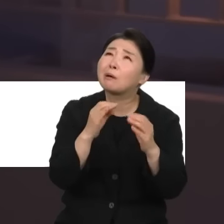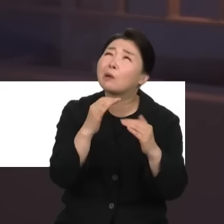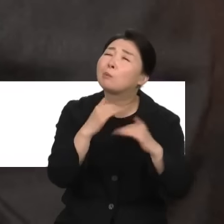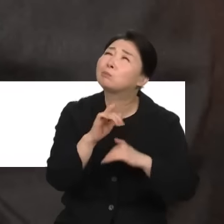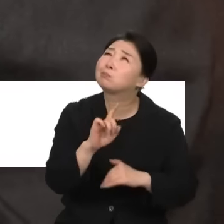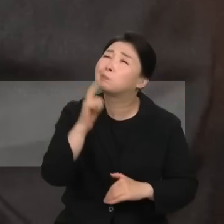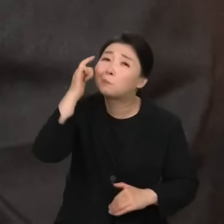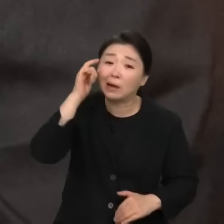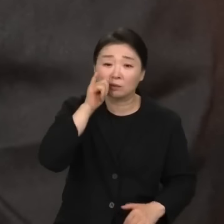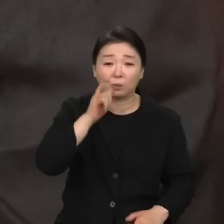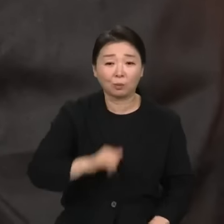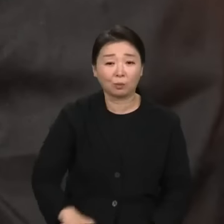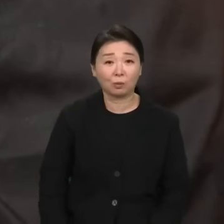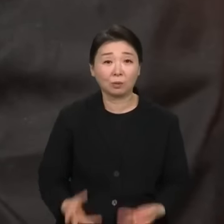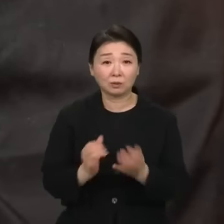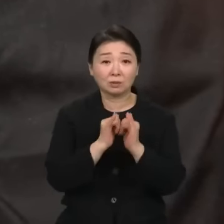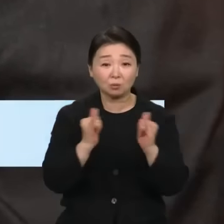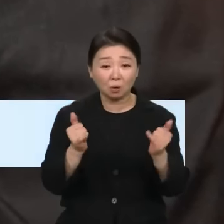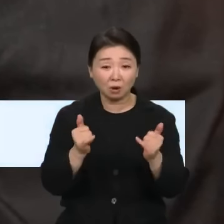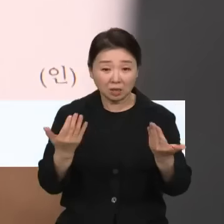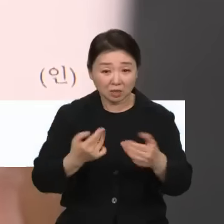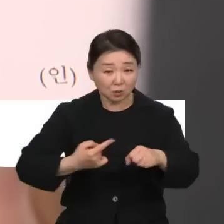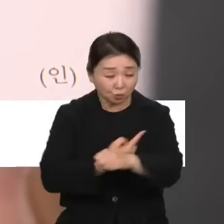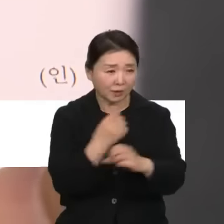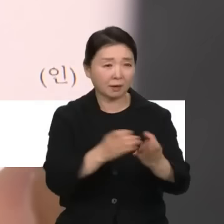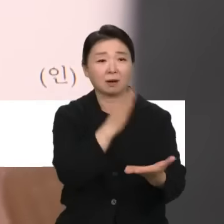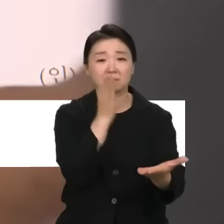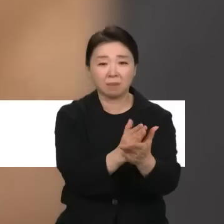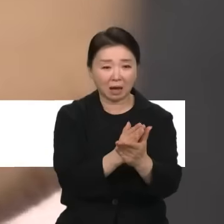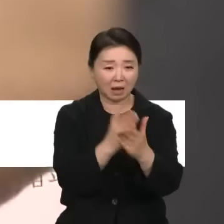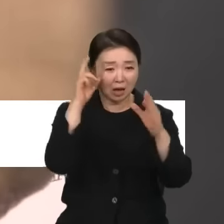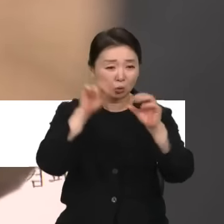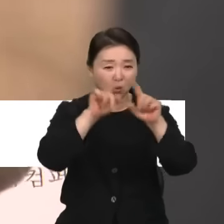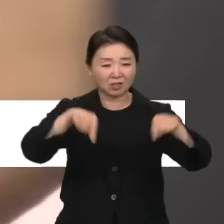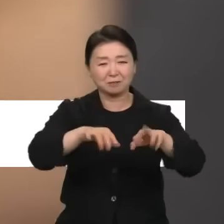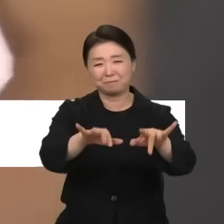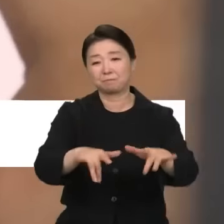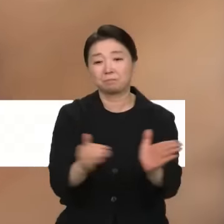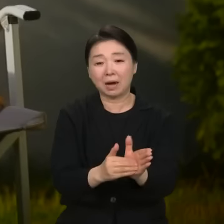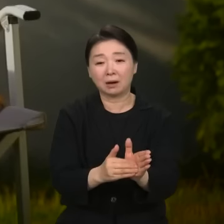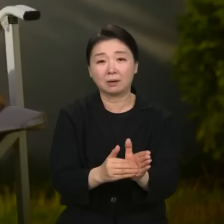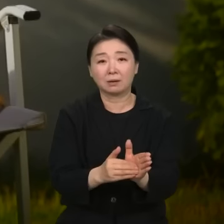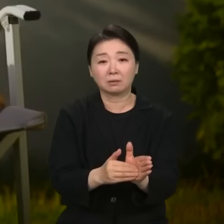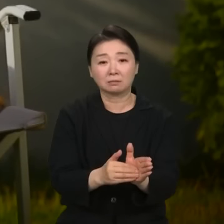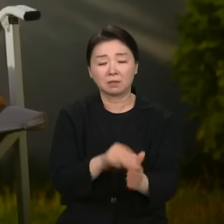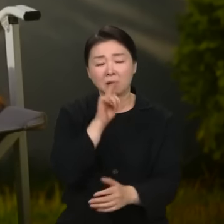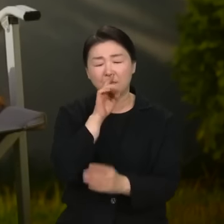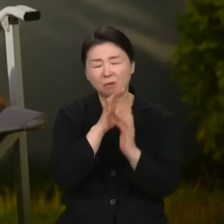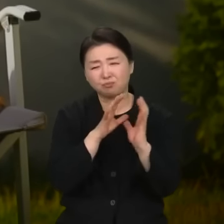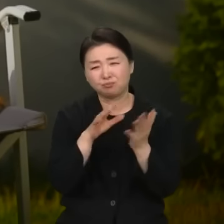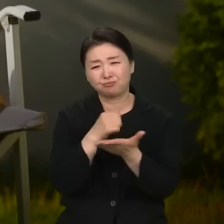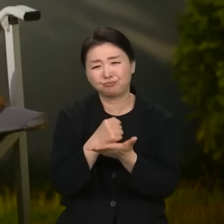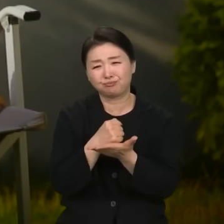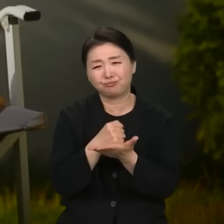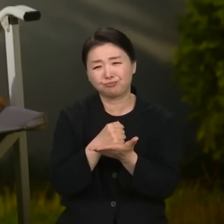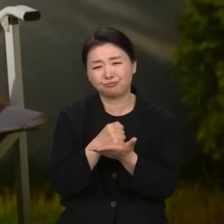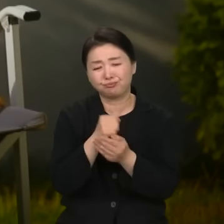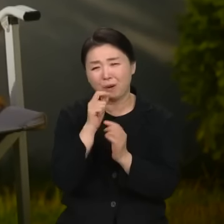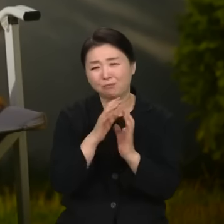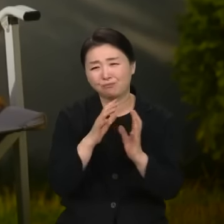했지? 직원들은 업무 외 대화를 하지 말라는 동의서까지 작성해야 했습니다. 논란이 커지며 의혹이 실시간으로